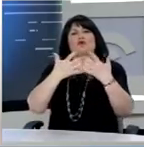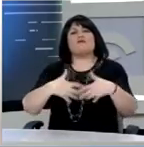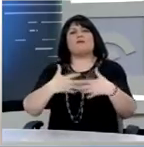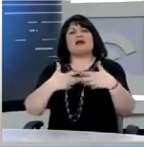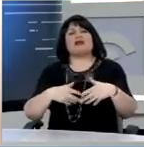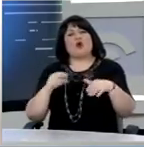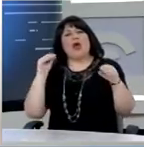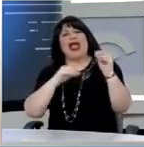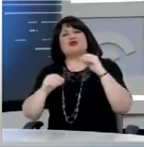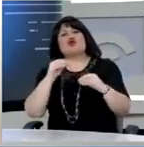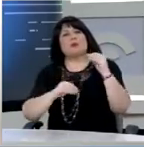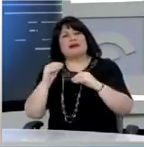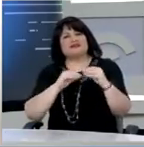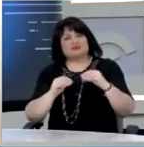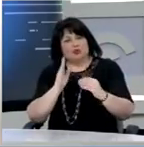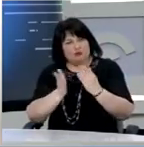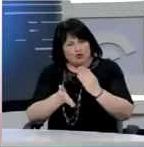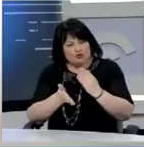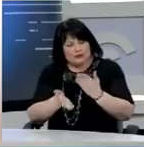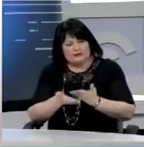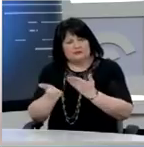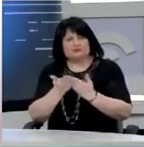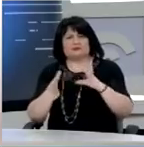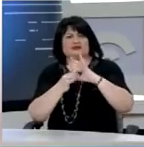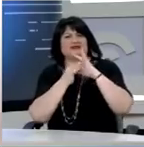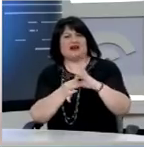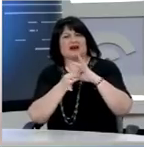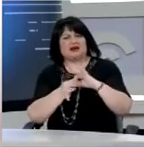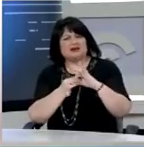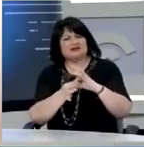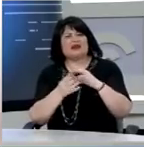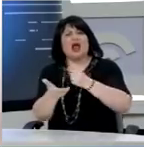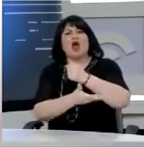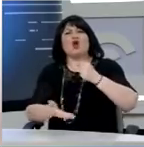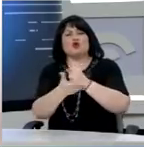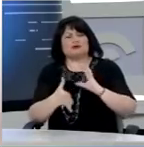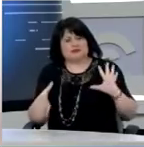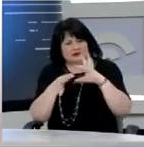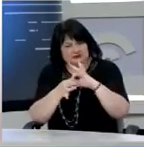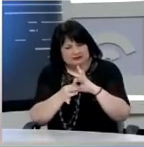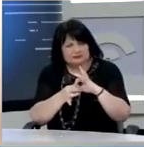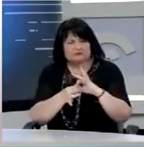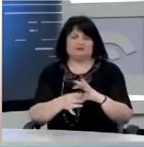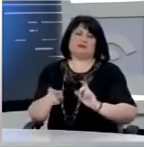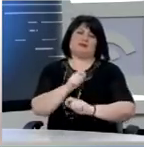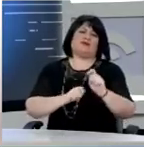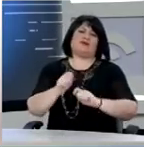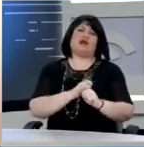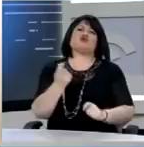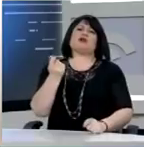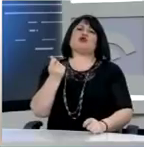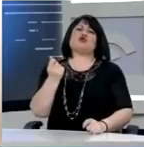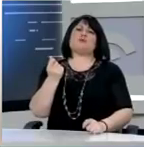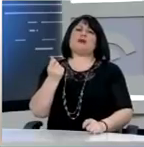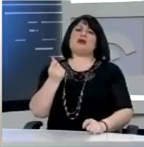εξοπλισμό, καθώς και μέσω της προώθησης της συνεργασίας στον αγροτικό χώρο για να δημιουργήσουμε οικονομίες